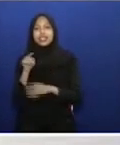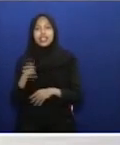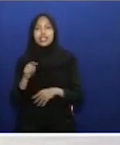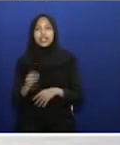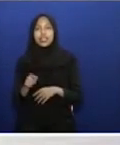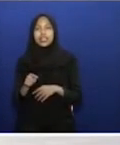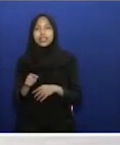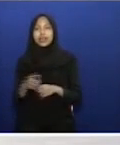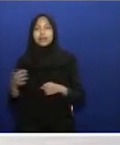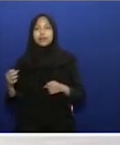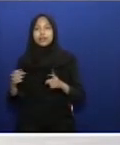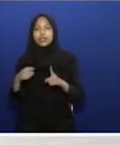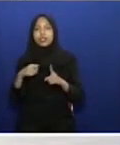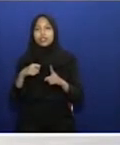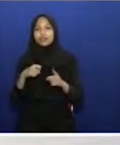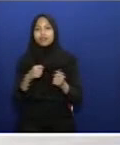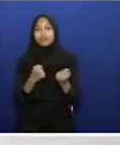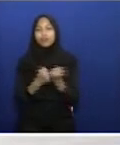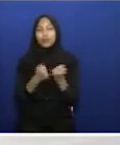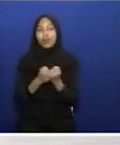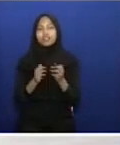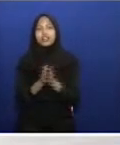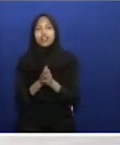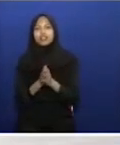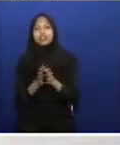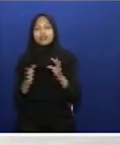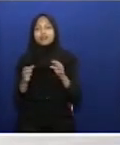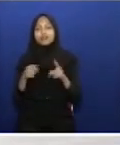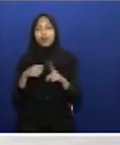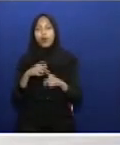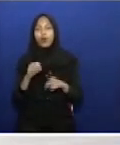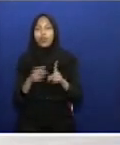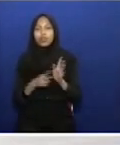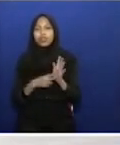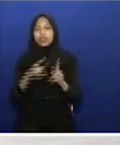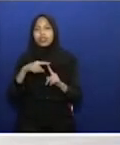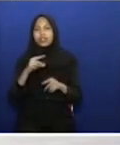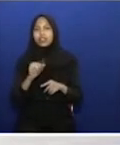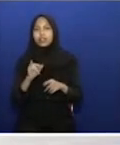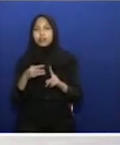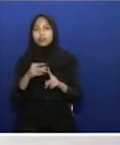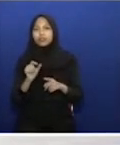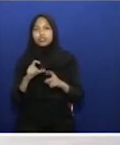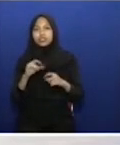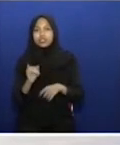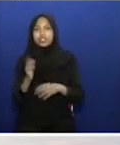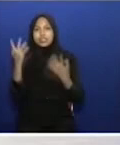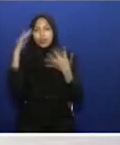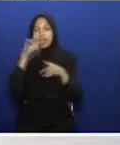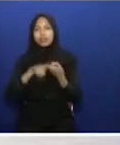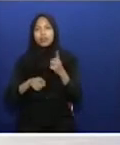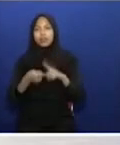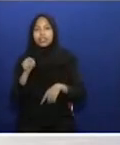kami sebagai generasi yang sekarang untuk kalian. Kelak kalian membawa negara ini menuju kepada negara